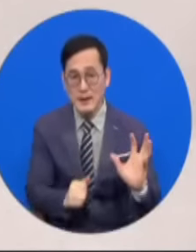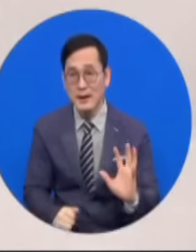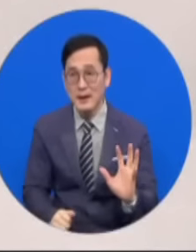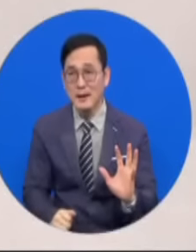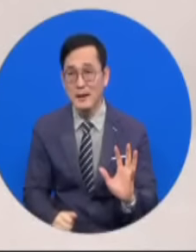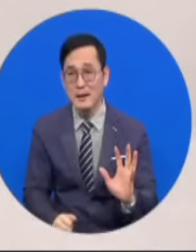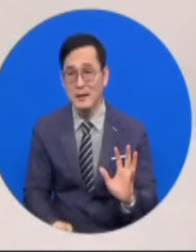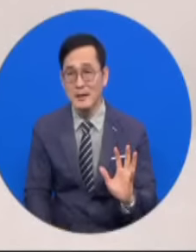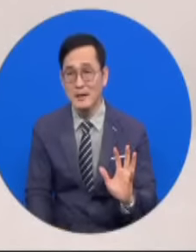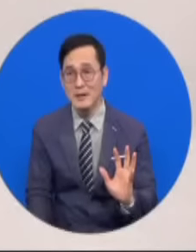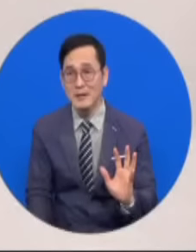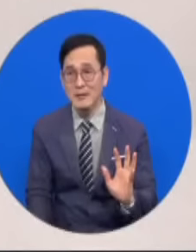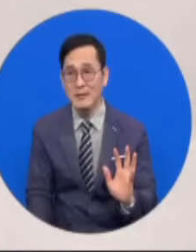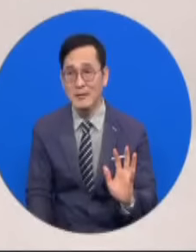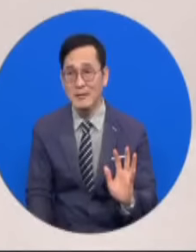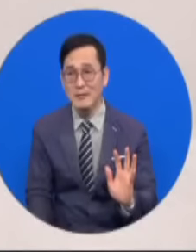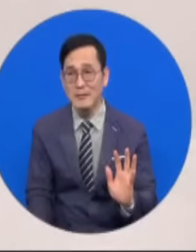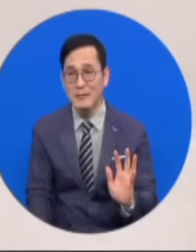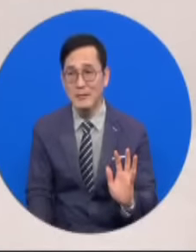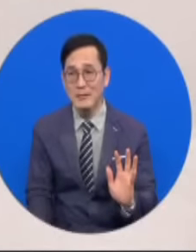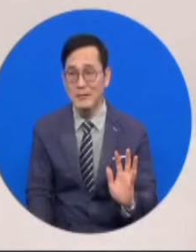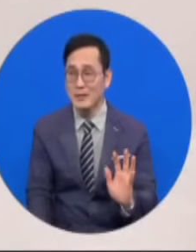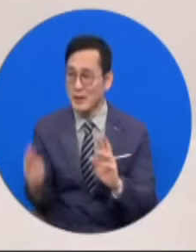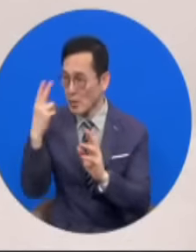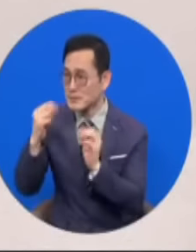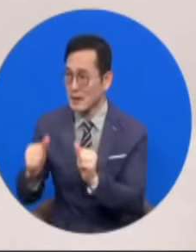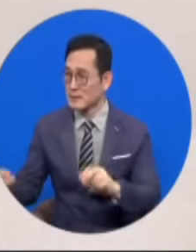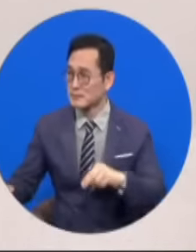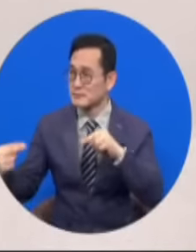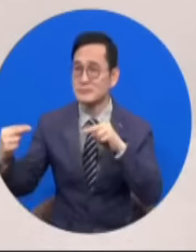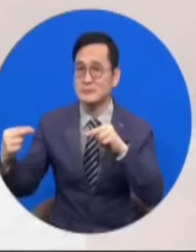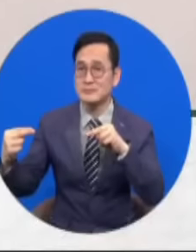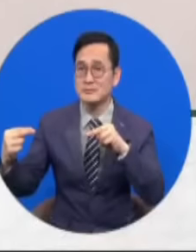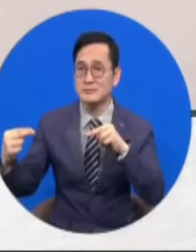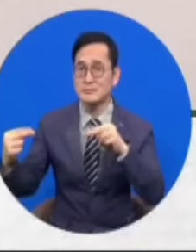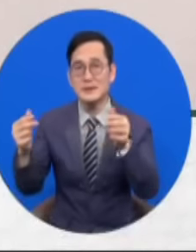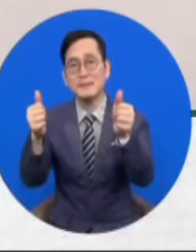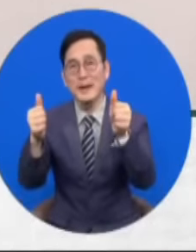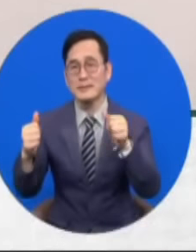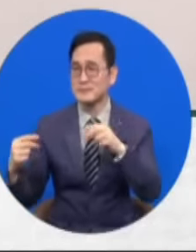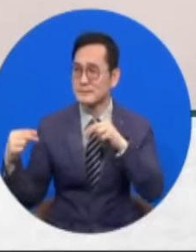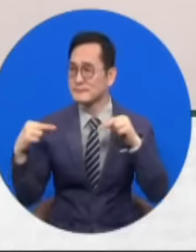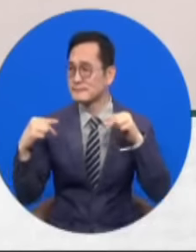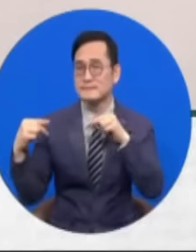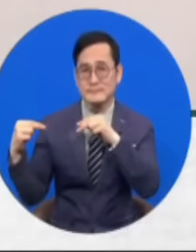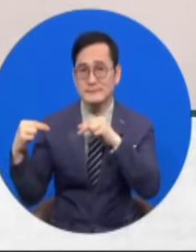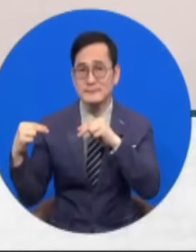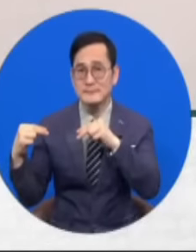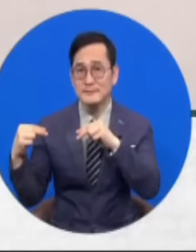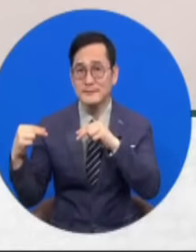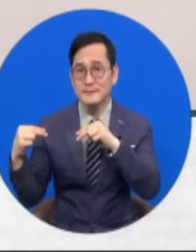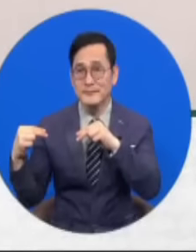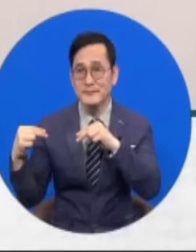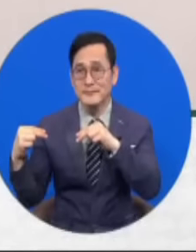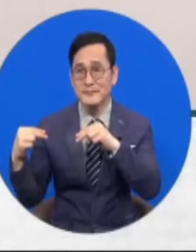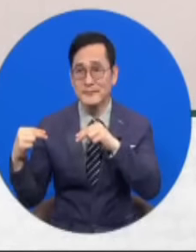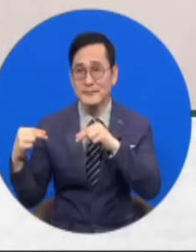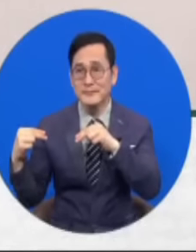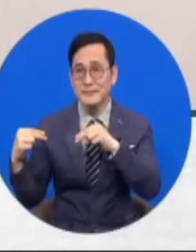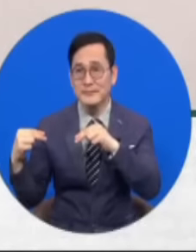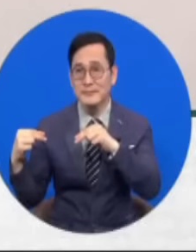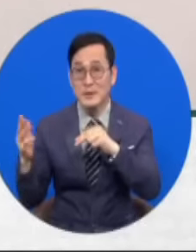변호했던 사람 아니에요 그 검사고 마주보고 있는 거예요 그러면서 재판이 진행이 될 건데 지금 막 지금